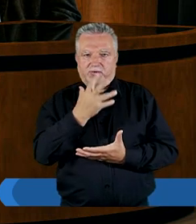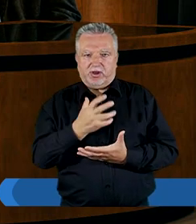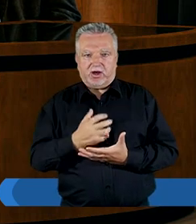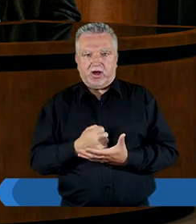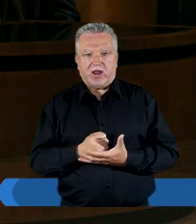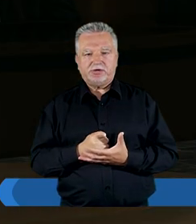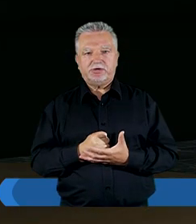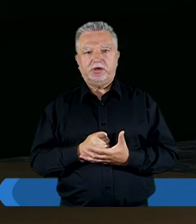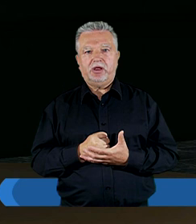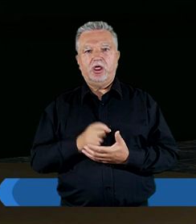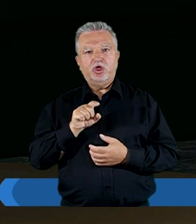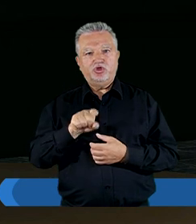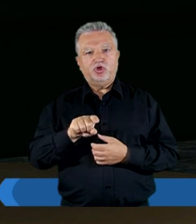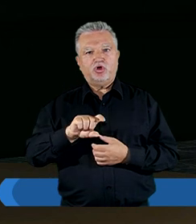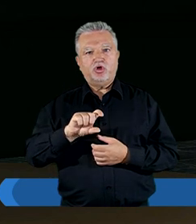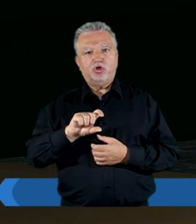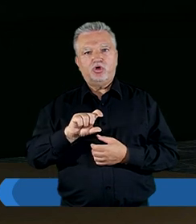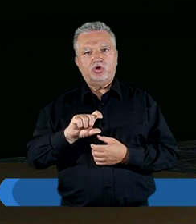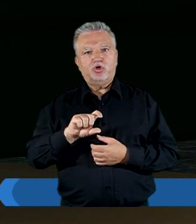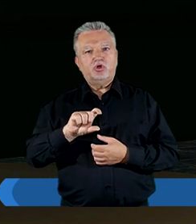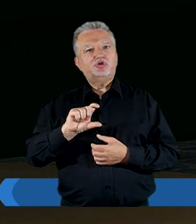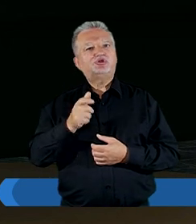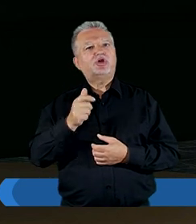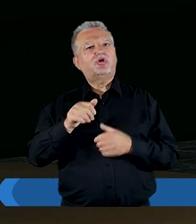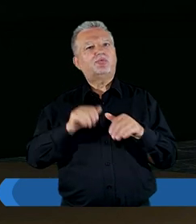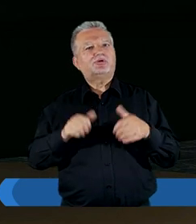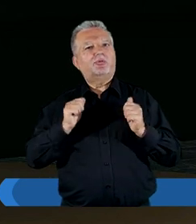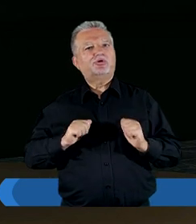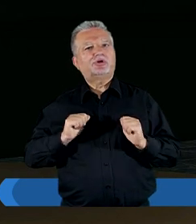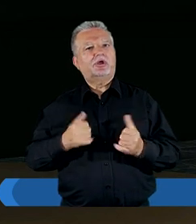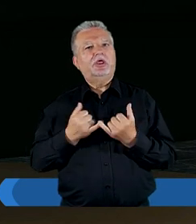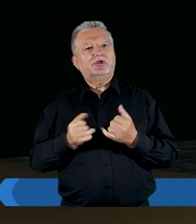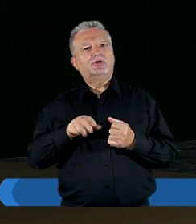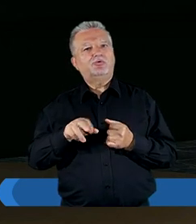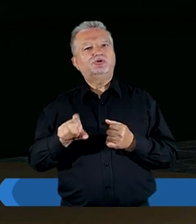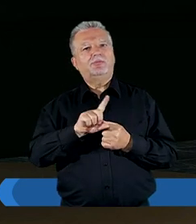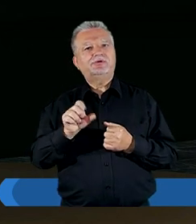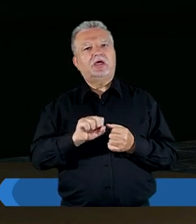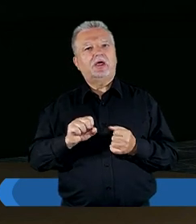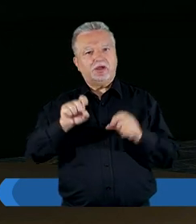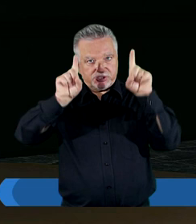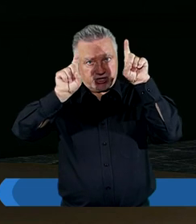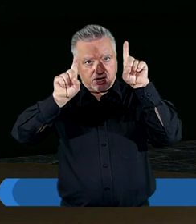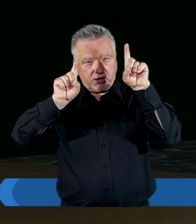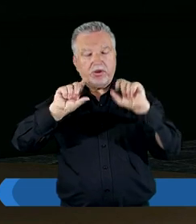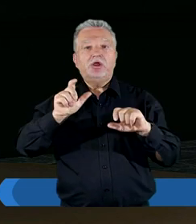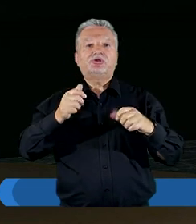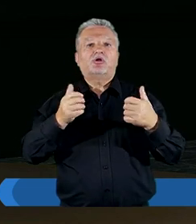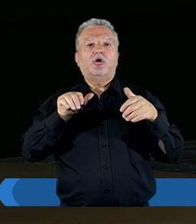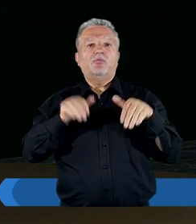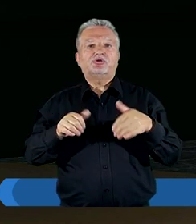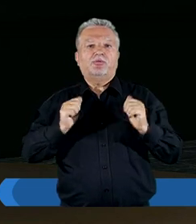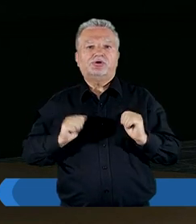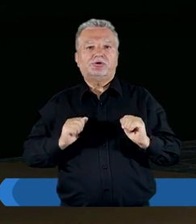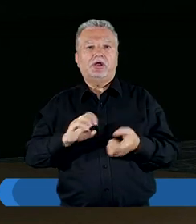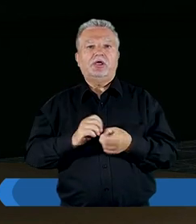wyrazisty sposób to, czego możemy oczekiwać, jeżeli pójdziemy za szatanem, a czego możemy oczekiwać, jeżeli